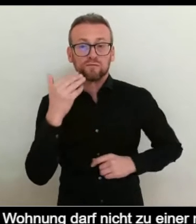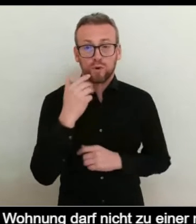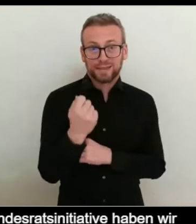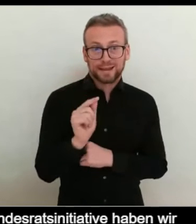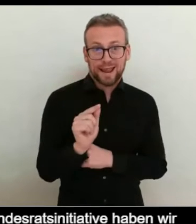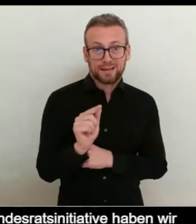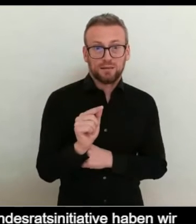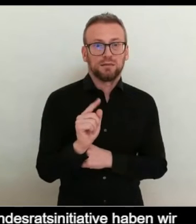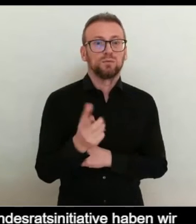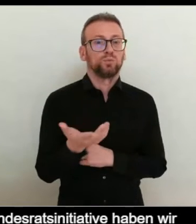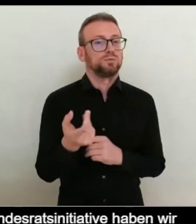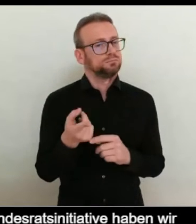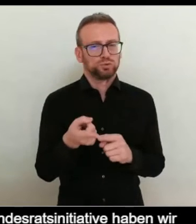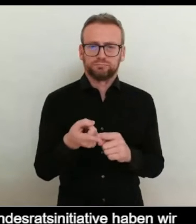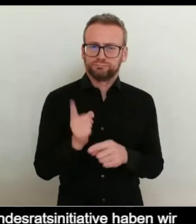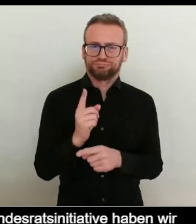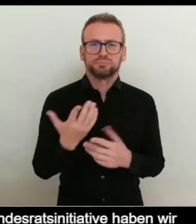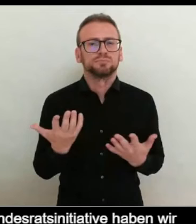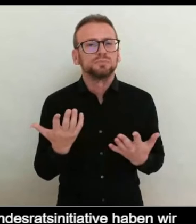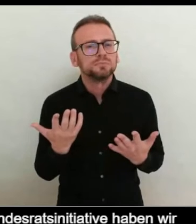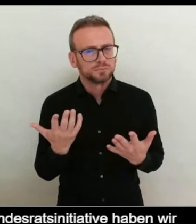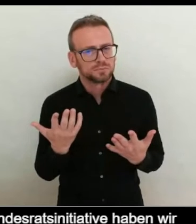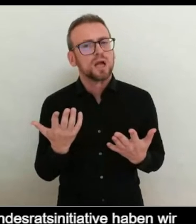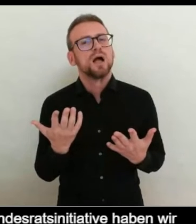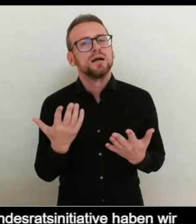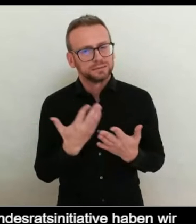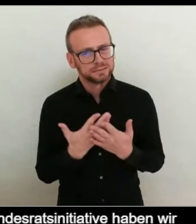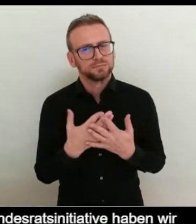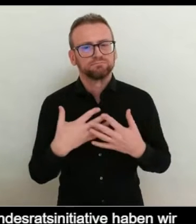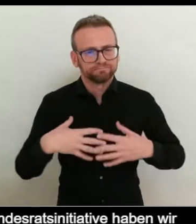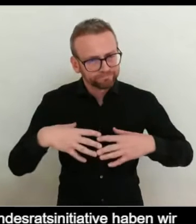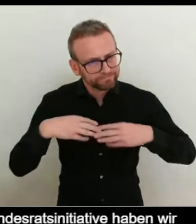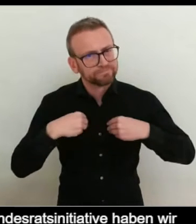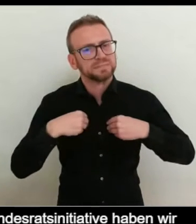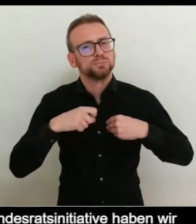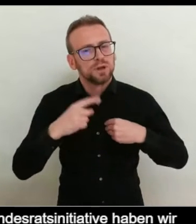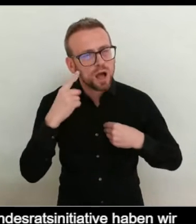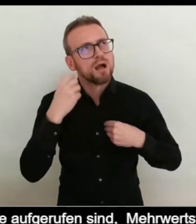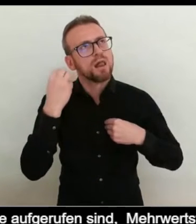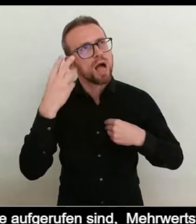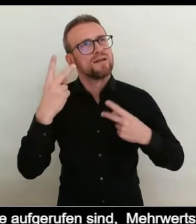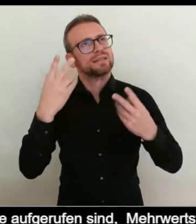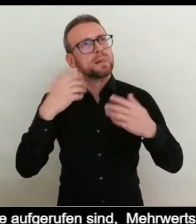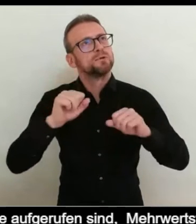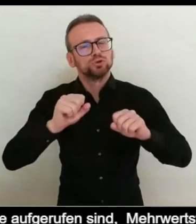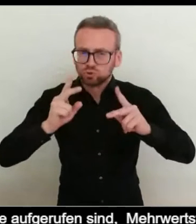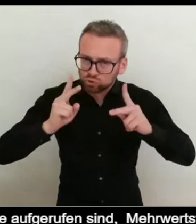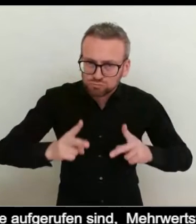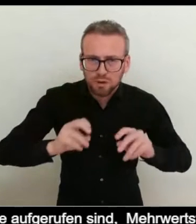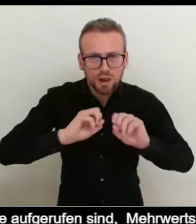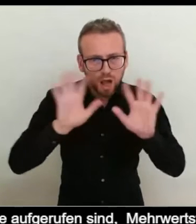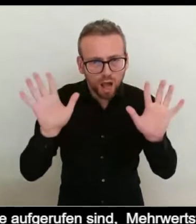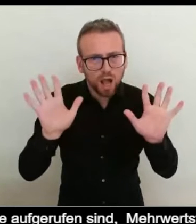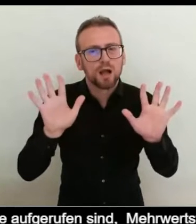freitags für den Klimaschutz demonstrieren gehen, müssen sich darauf verlassen können, dass wir es beim Klimaschutz ernst meinen. Und diejenigen, die sich Sorgen